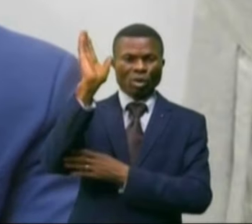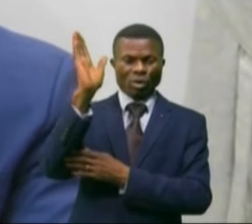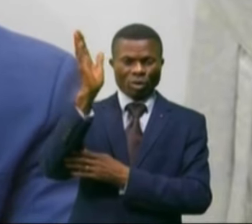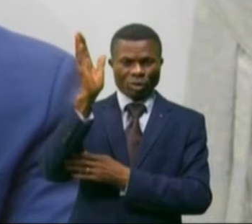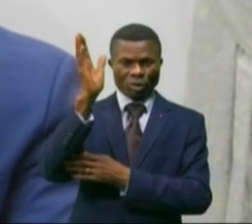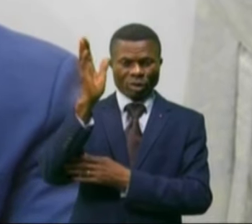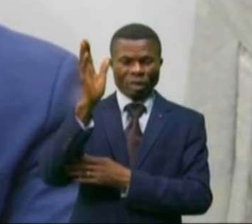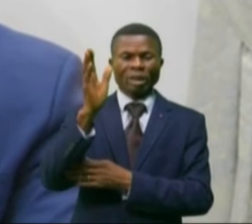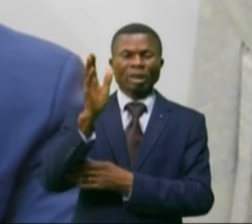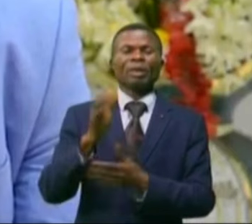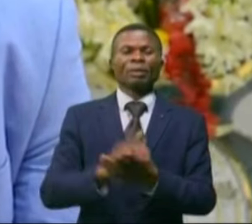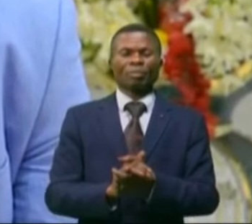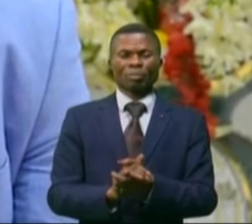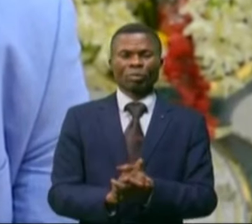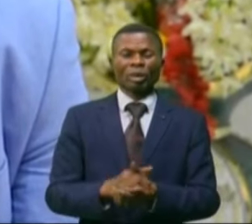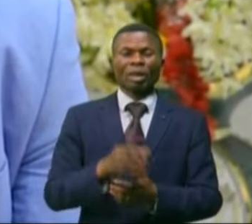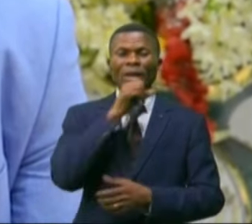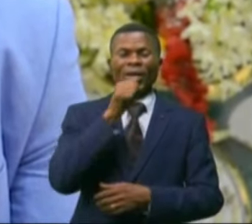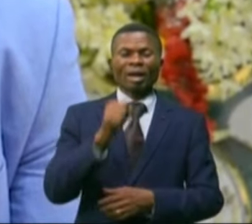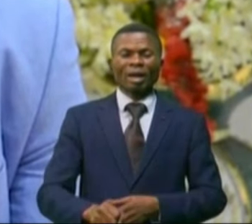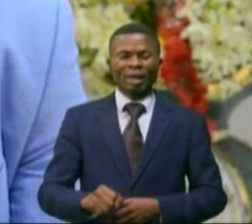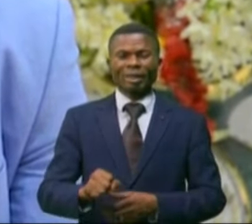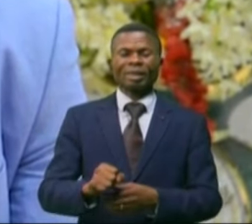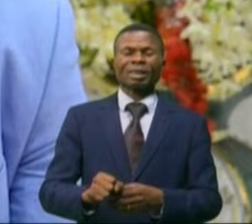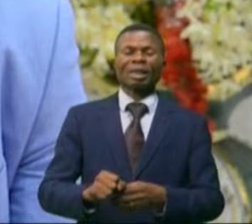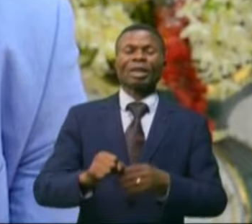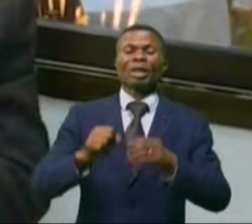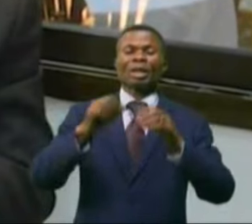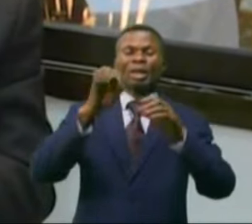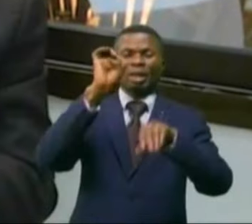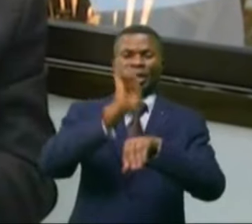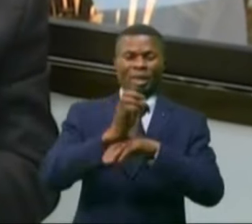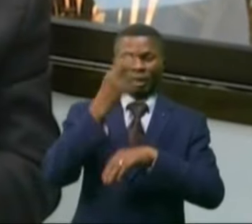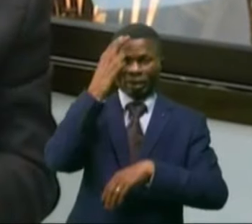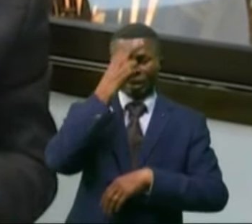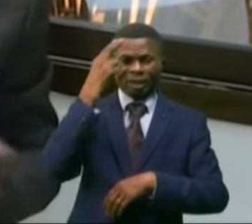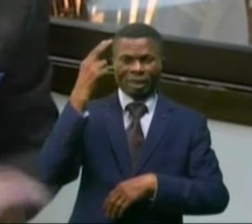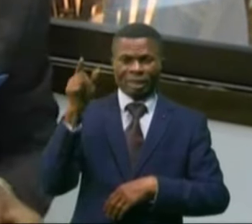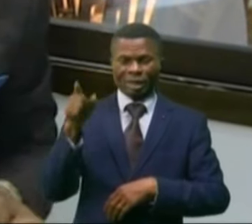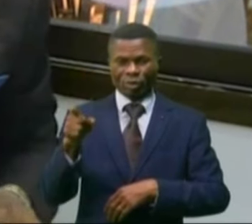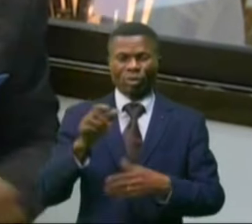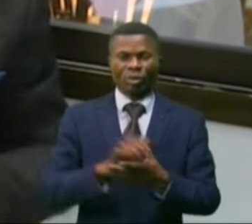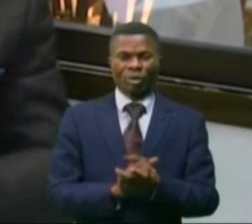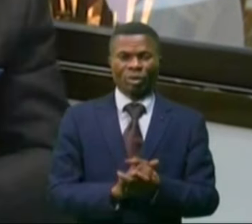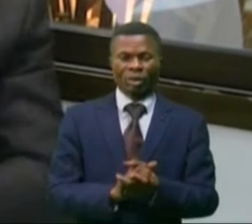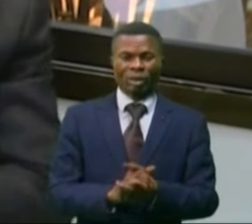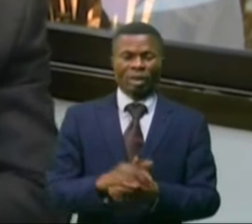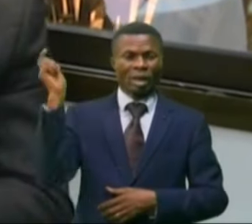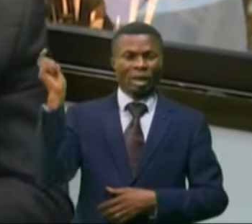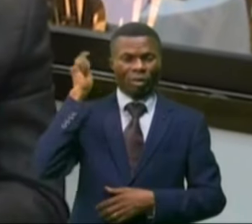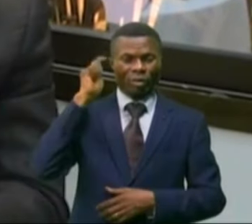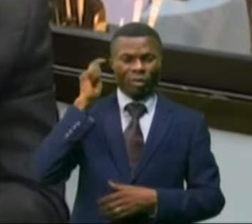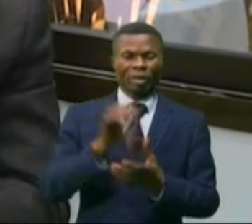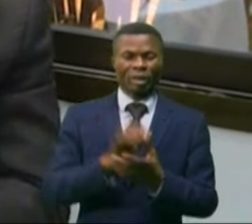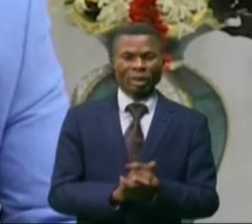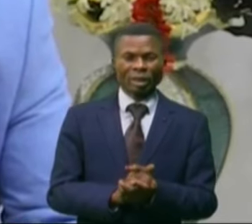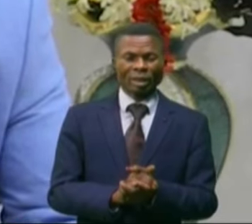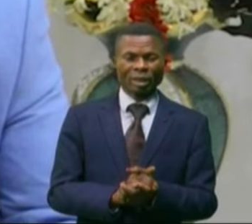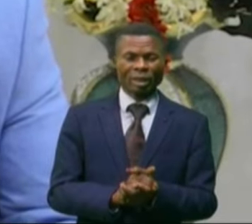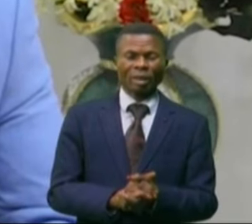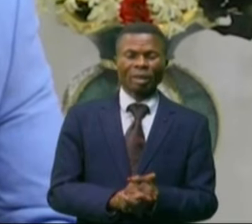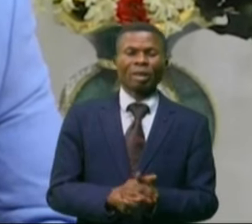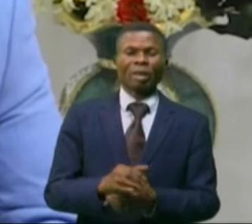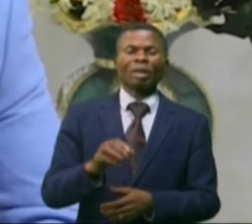anciens séminaristes d'Onema Ototo, disséminé à travers le monde. Le professeur Alphonse Ndiaté